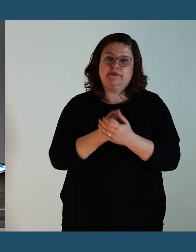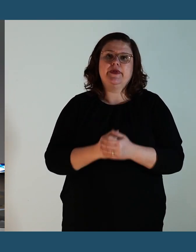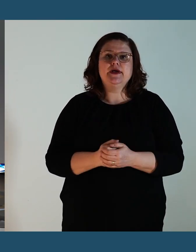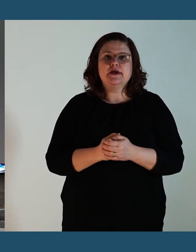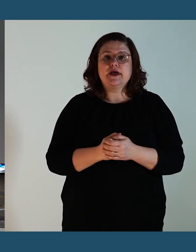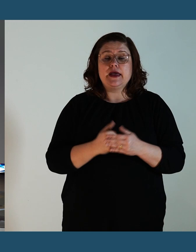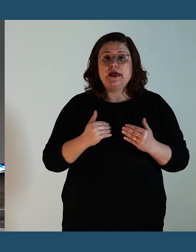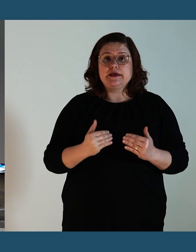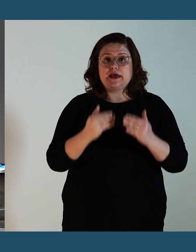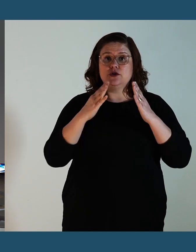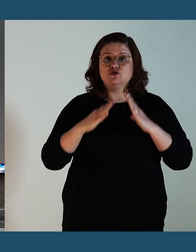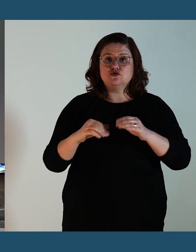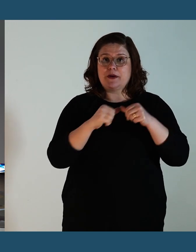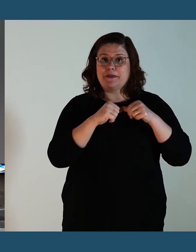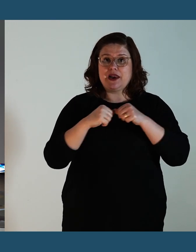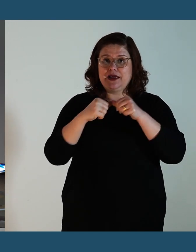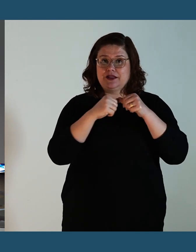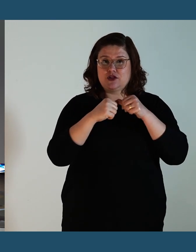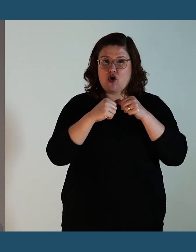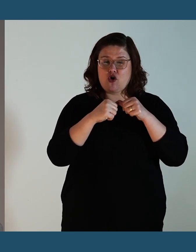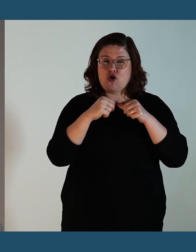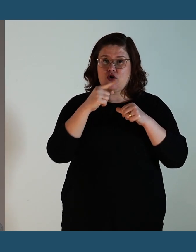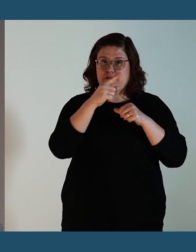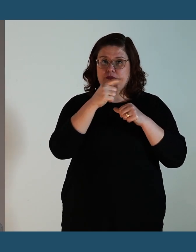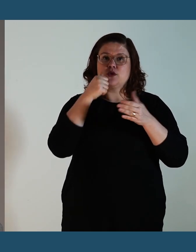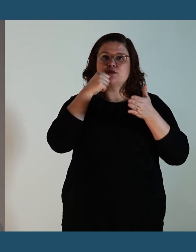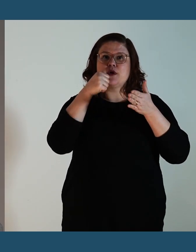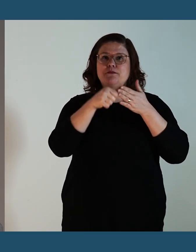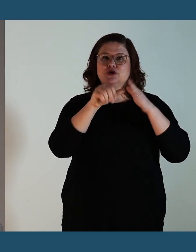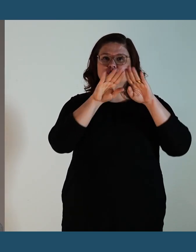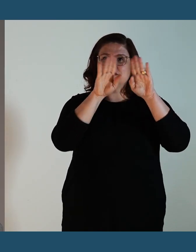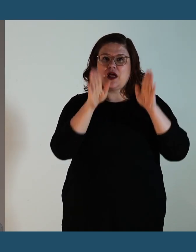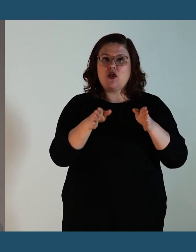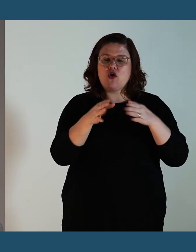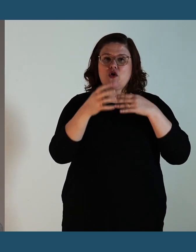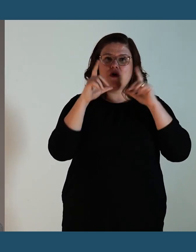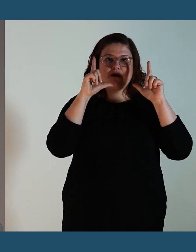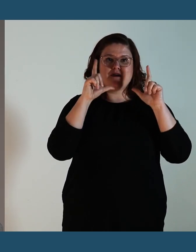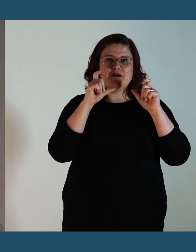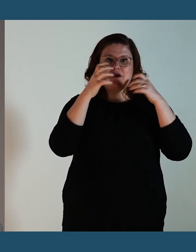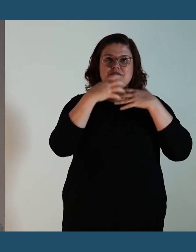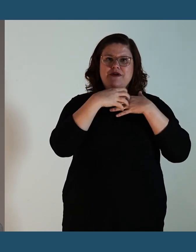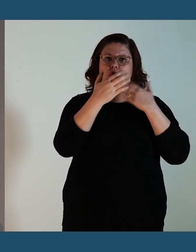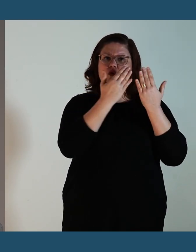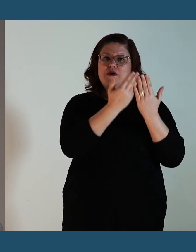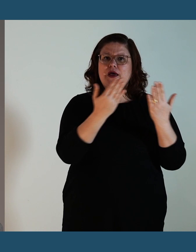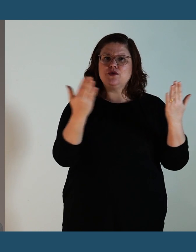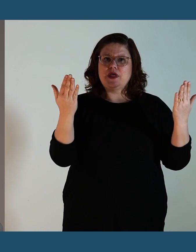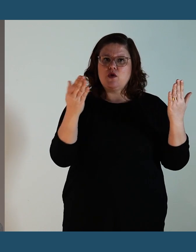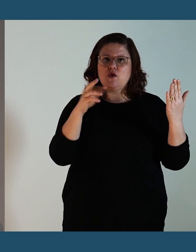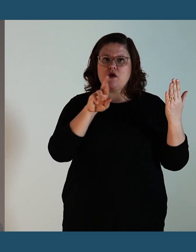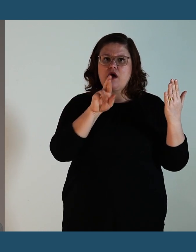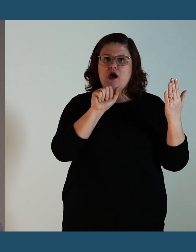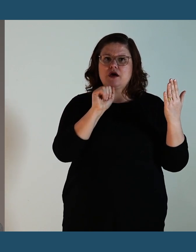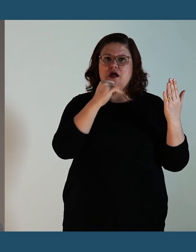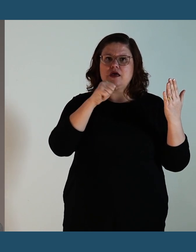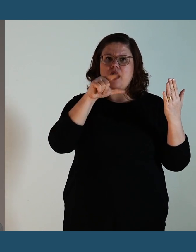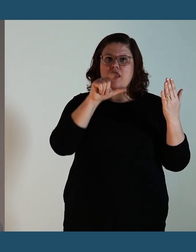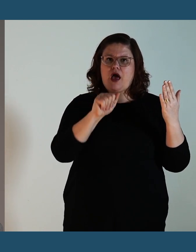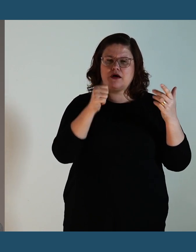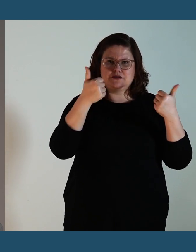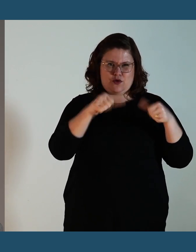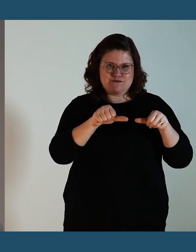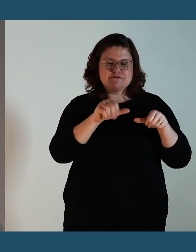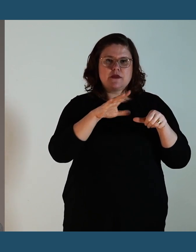nyt Kehitysvammaliitolla on tuossa Postitalolla semmoinen valokuvanäyttely Rajala Shopissa, mikä on Onnellinen elämä,